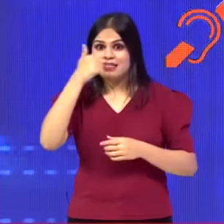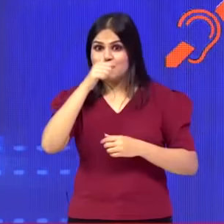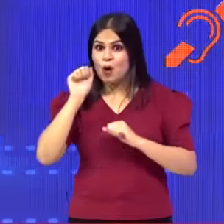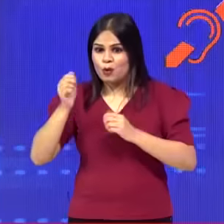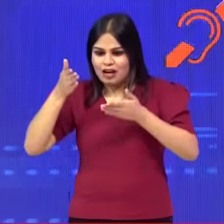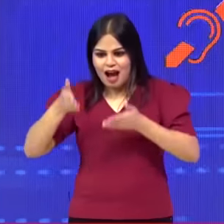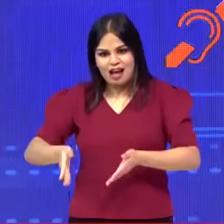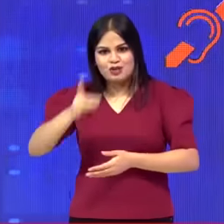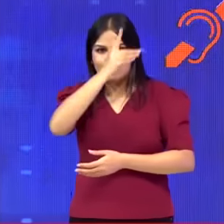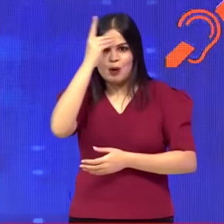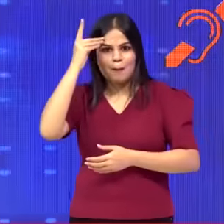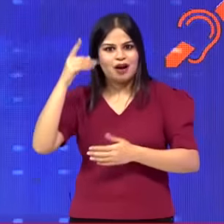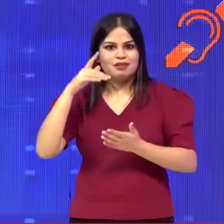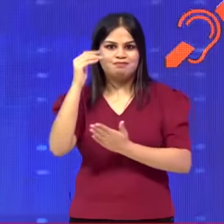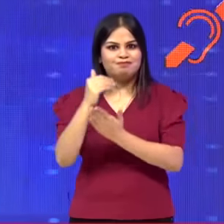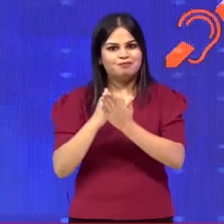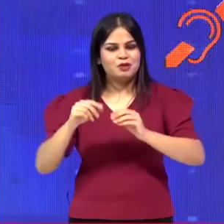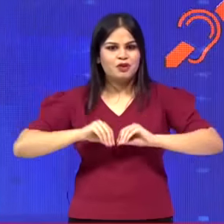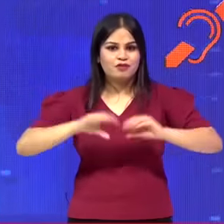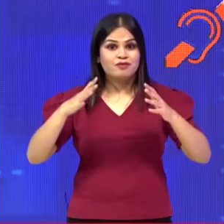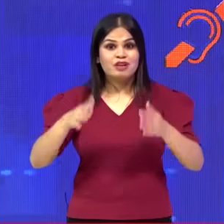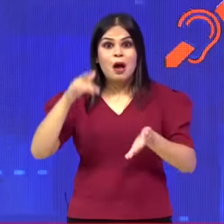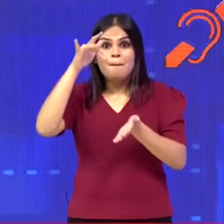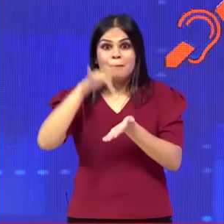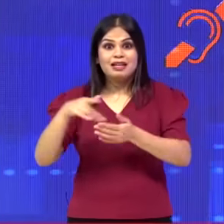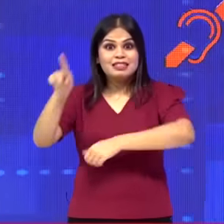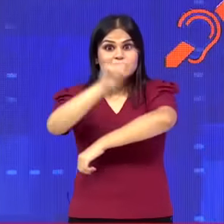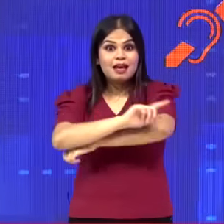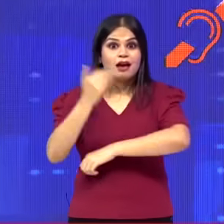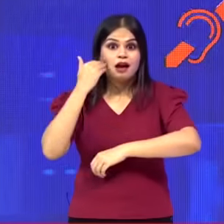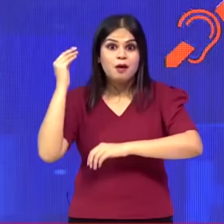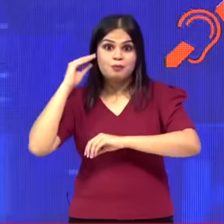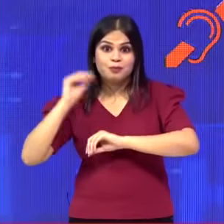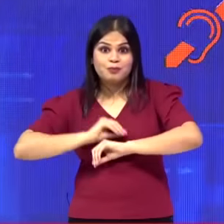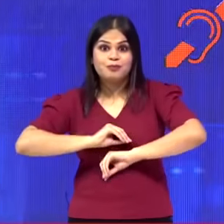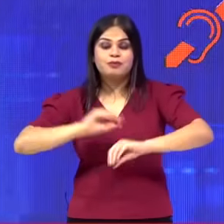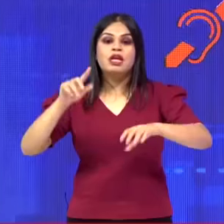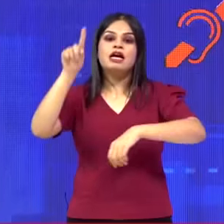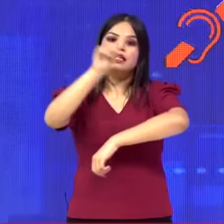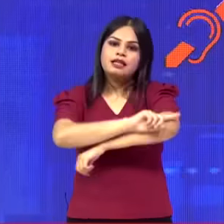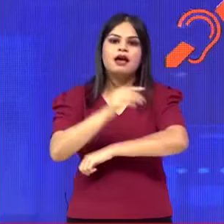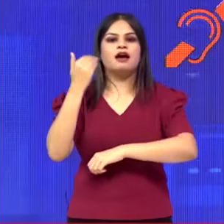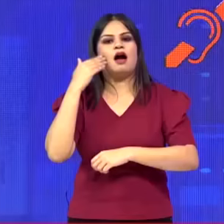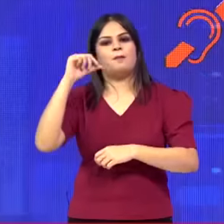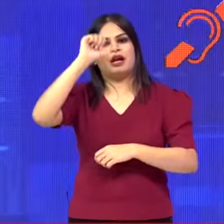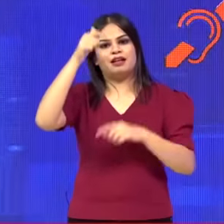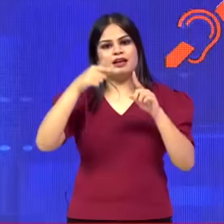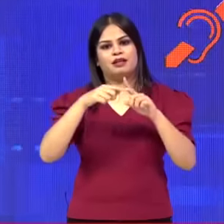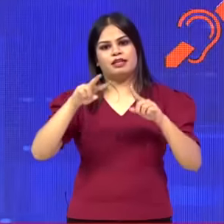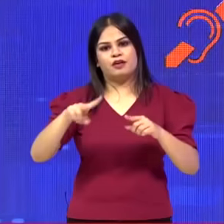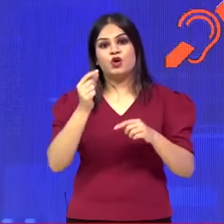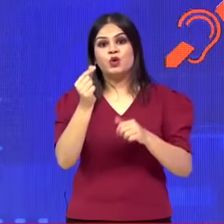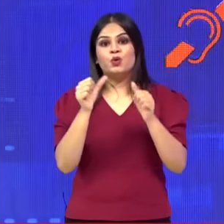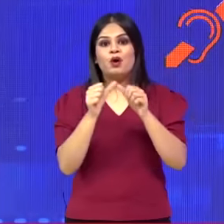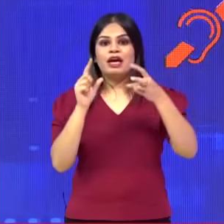हमने दुबई में किया, ये जिस दिन टेलीकास्ट होगा उस दिन से आप इंडिया टीवी को यूएई में देख पाएंगे।